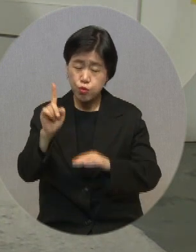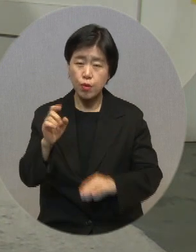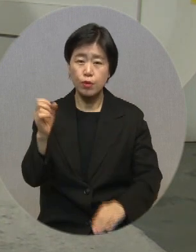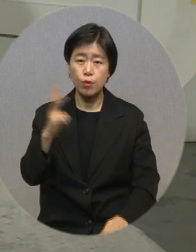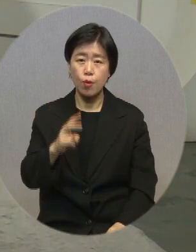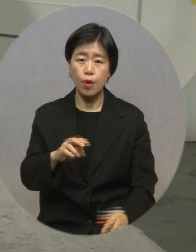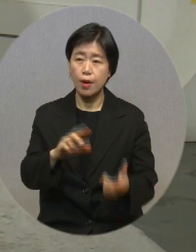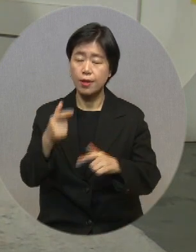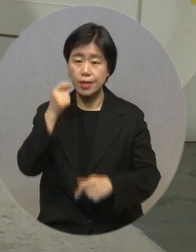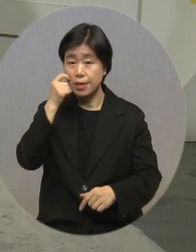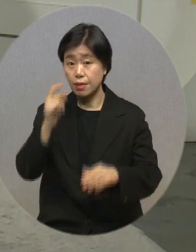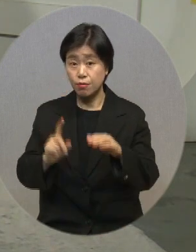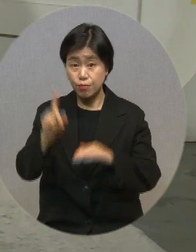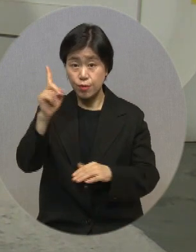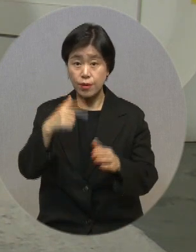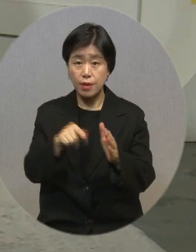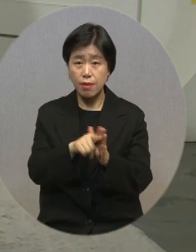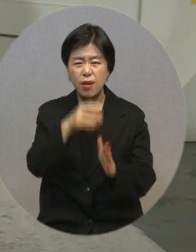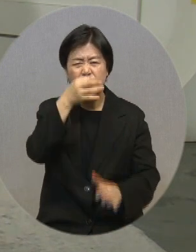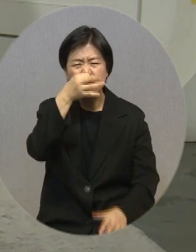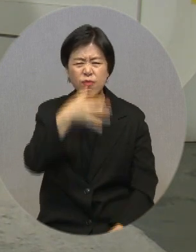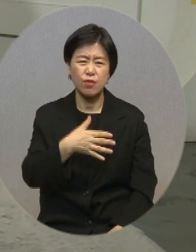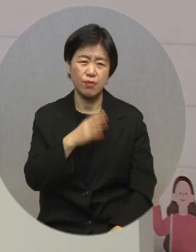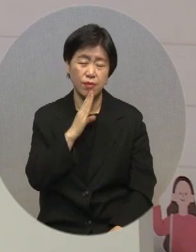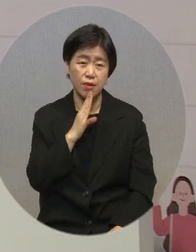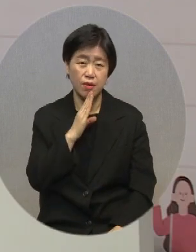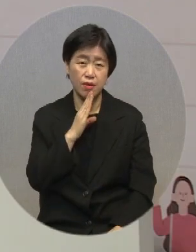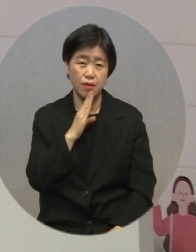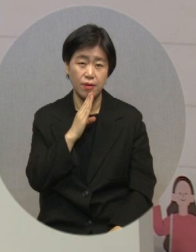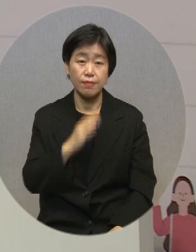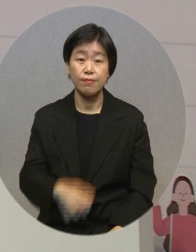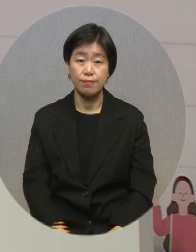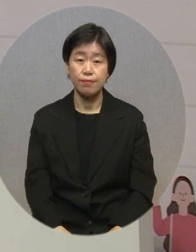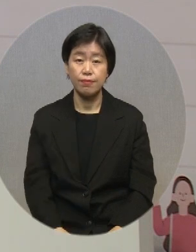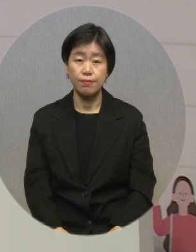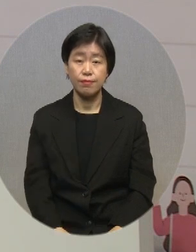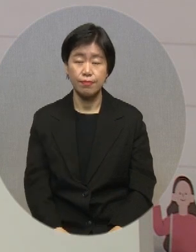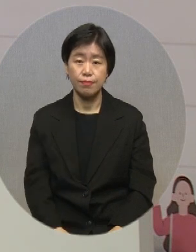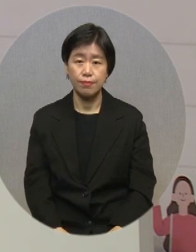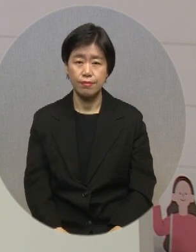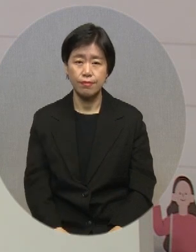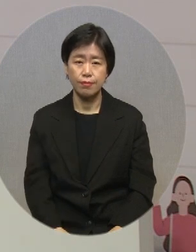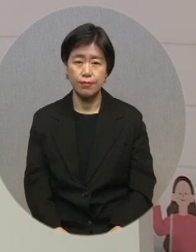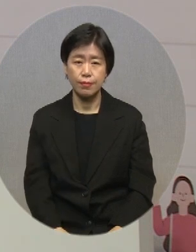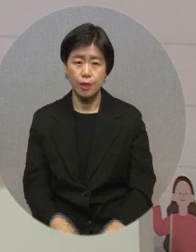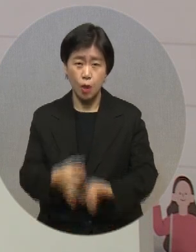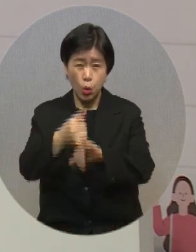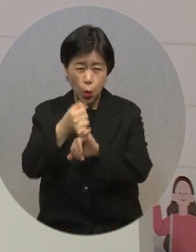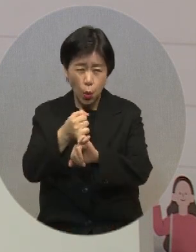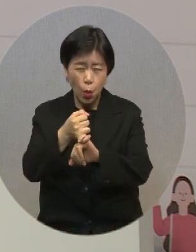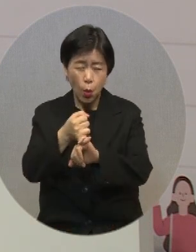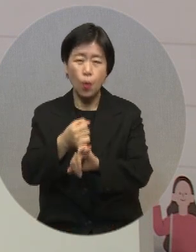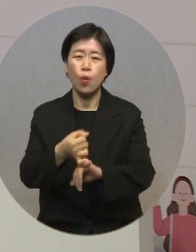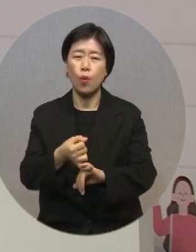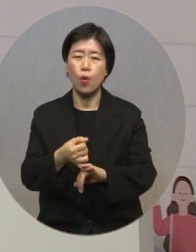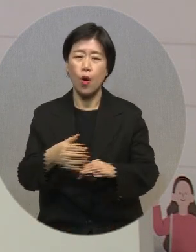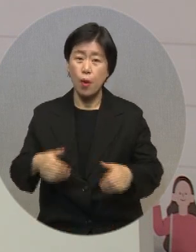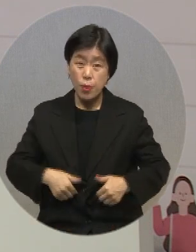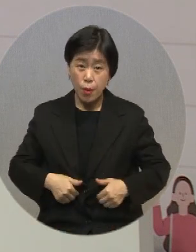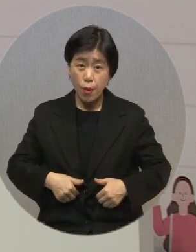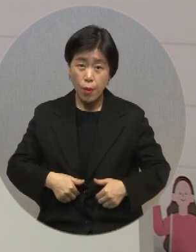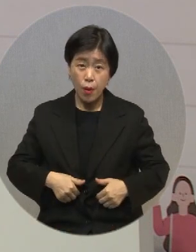인기를 얻으려면 힘이 들어요. 힘이 들어. 그 하라는 걸 지키기가 어려워요. 네. 어려워. 아, 쉬우면 뭐 다 하게요.